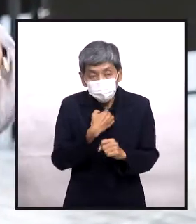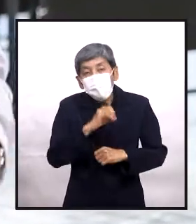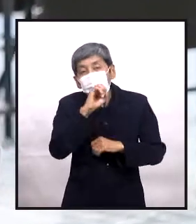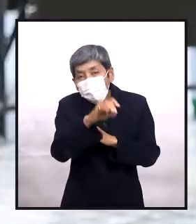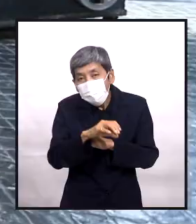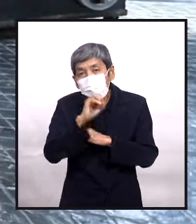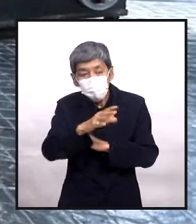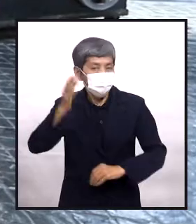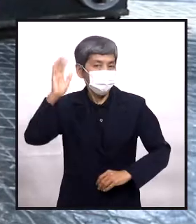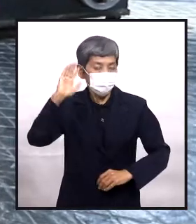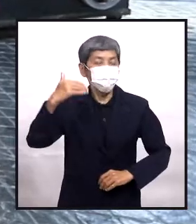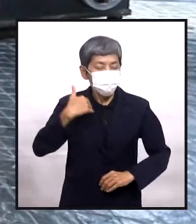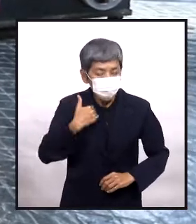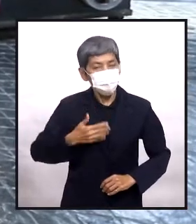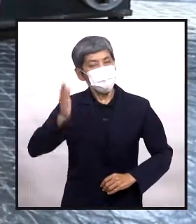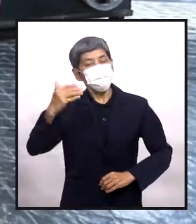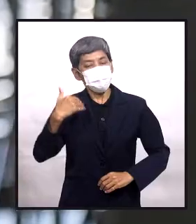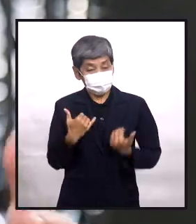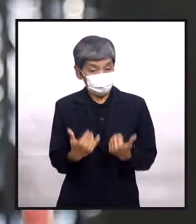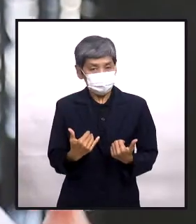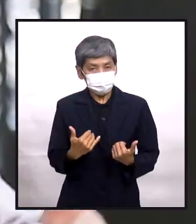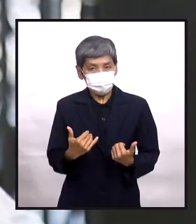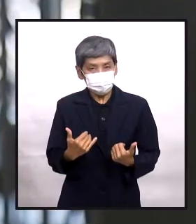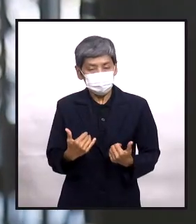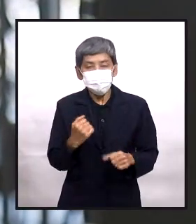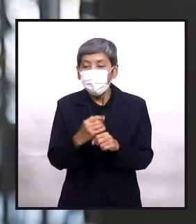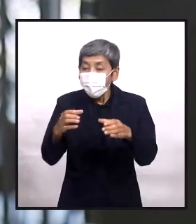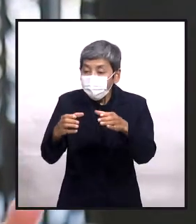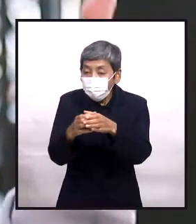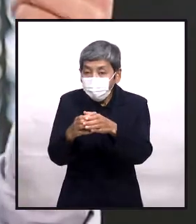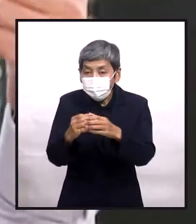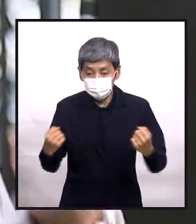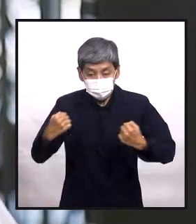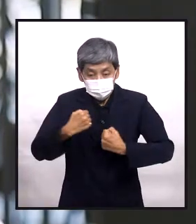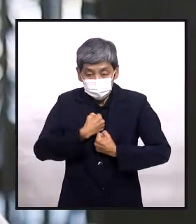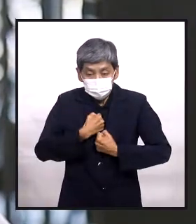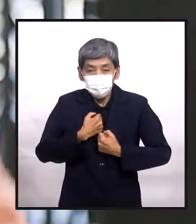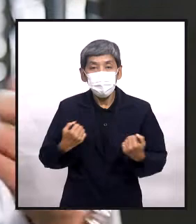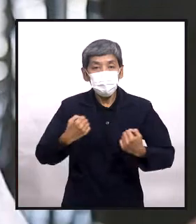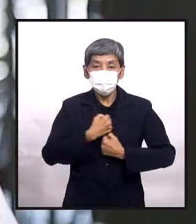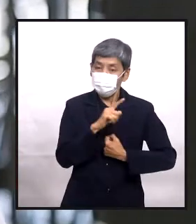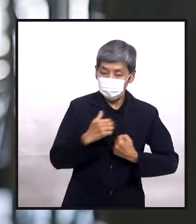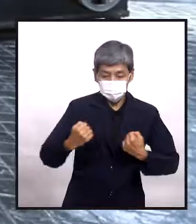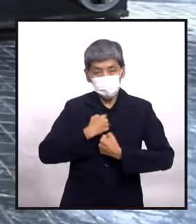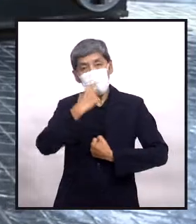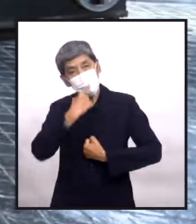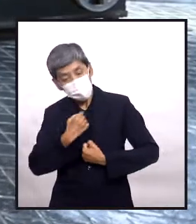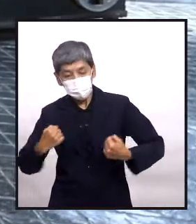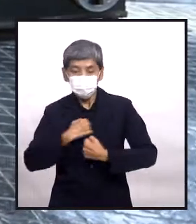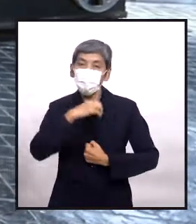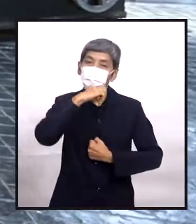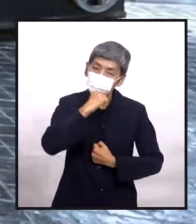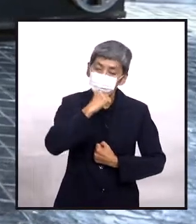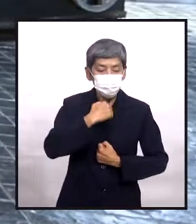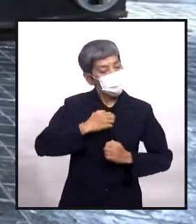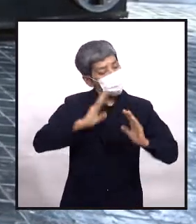ไปไฮพาร์ ค ไปปฐกถาแต่ตอนนี้เราสนับสนุนพรรคไหนเราใส่เสื้อสีเหลืองเสื้อสีแดงเสื้อสีส้ม